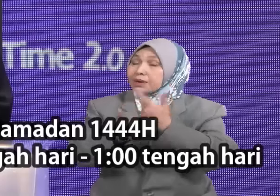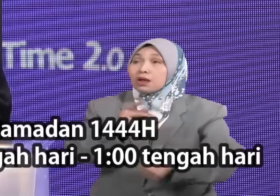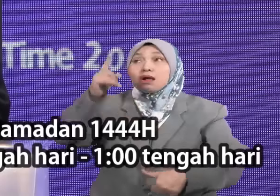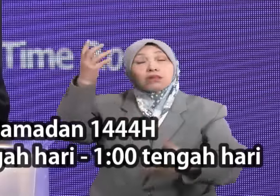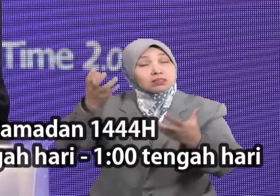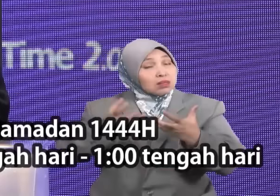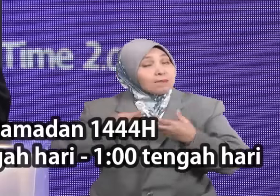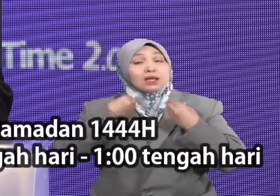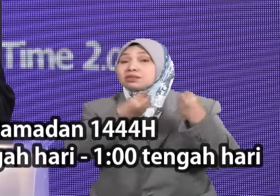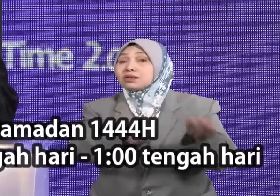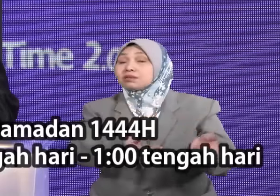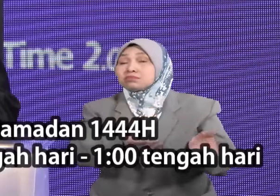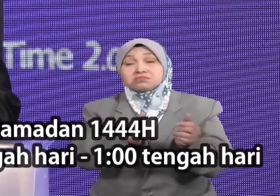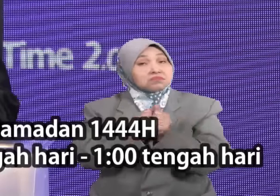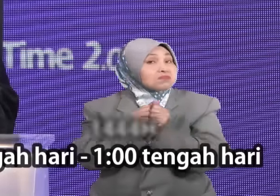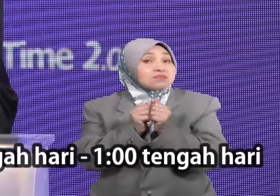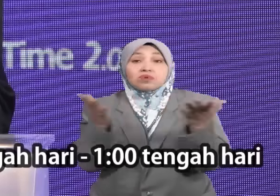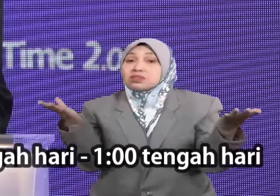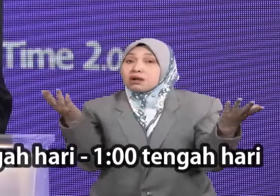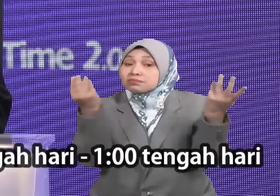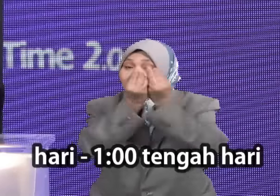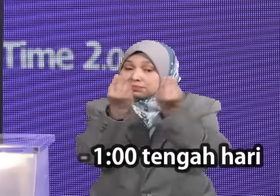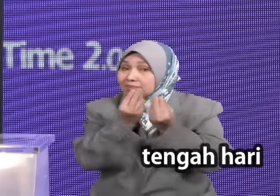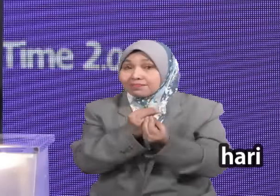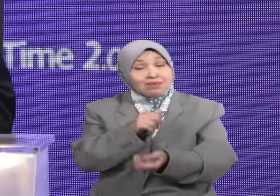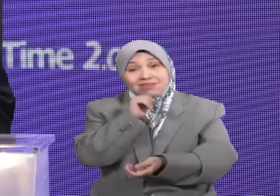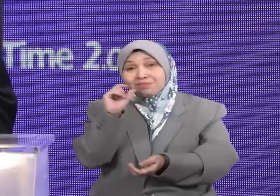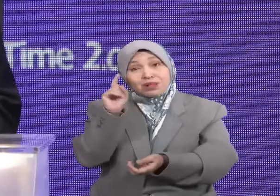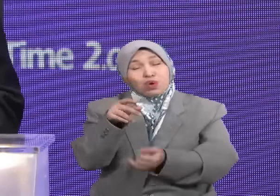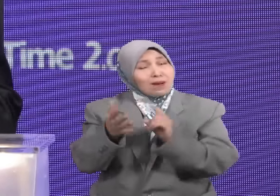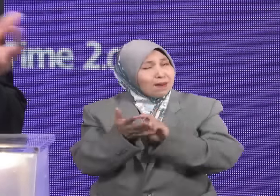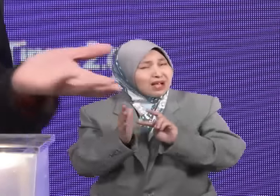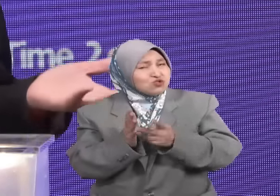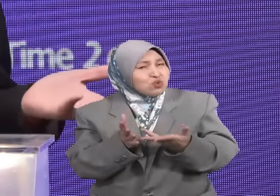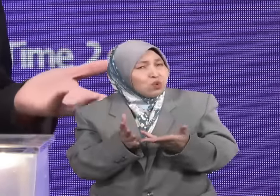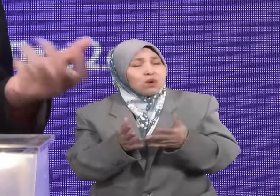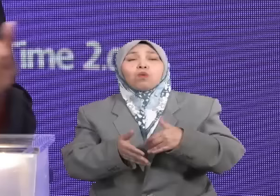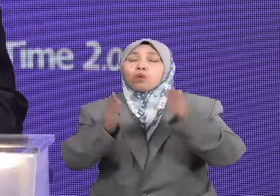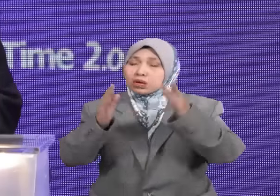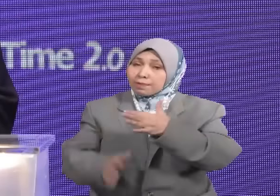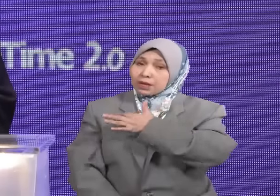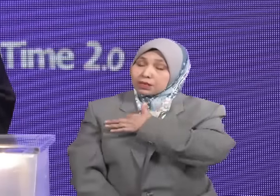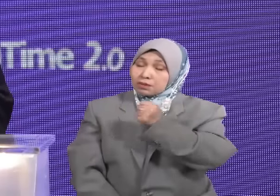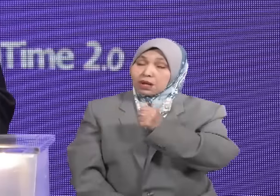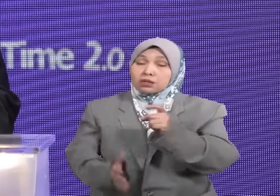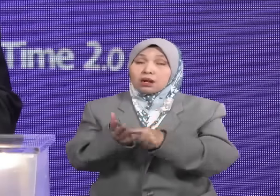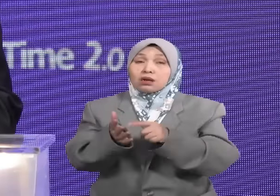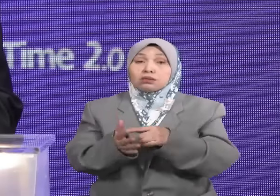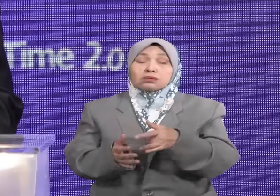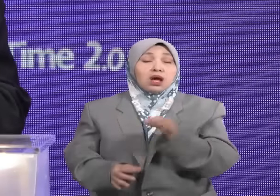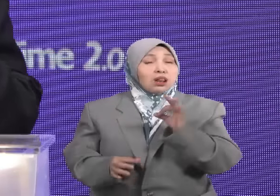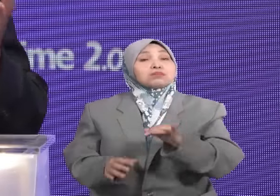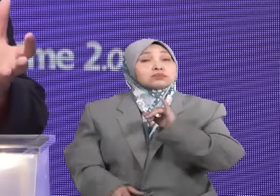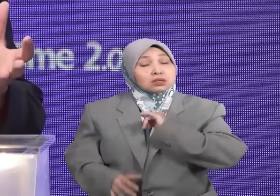disukainya, keinginannya, tanpa hisab. Ya, tanpa hisab. Apakah maksudnya orang beriman ustaz, ya? Orang beriman kadang-kadang dia kata kalau